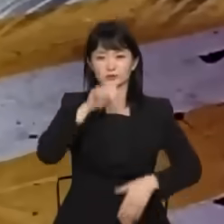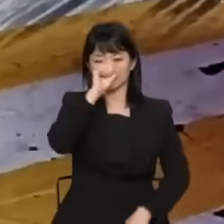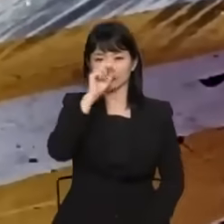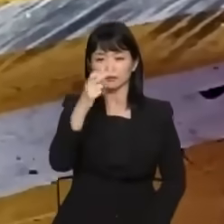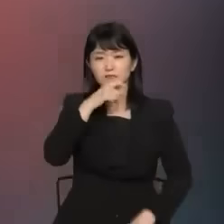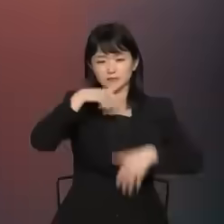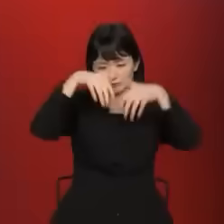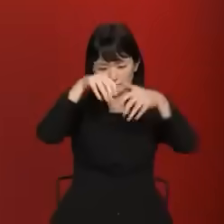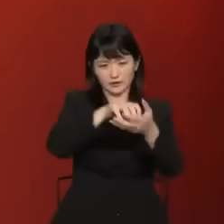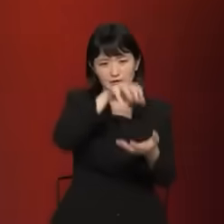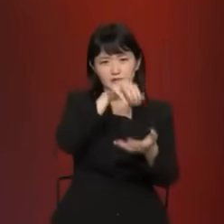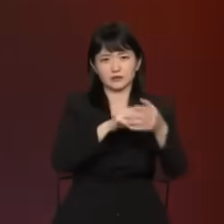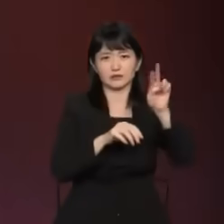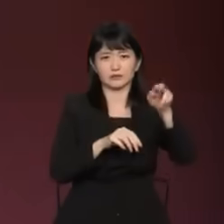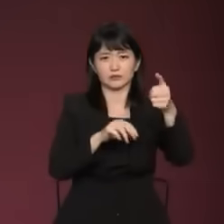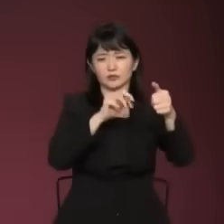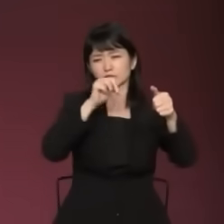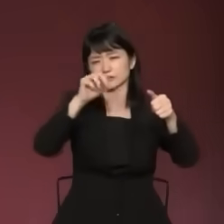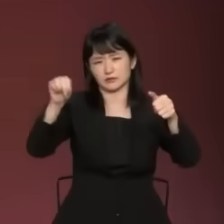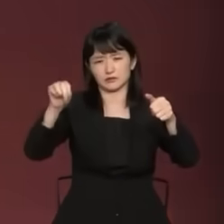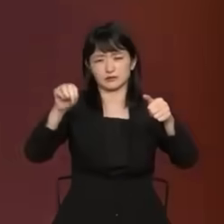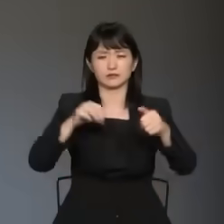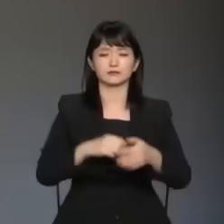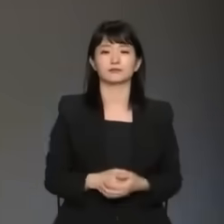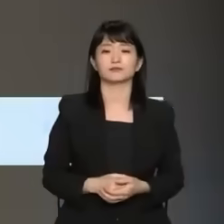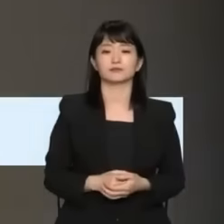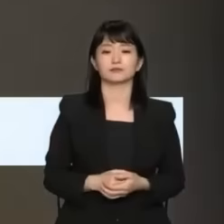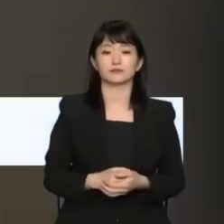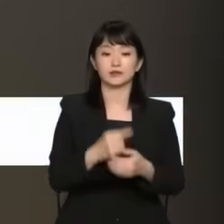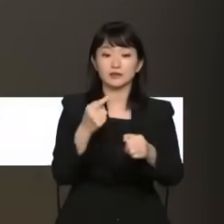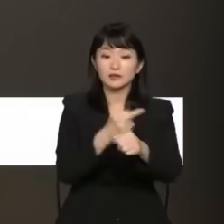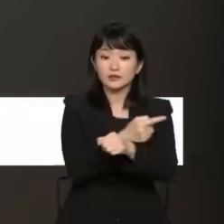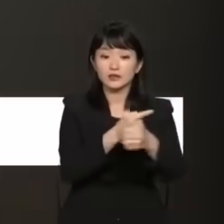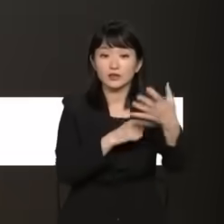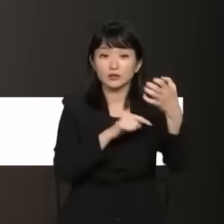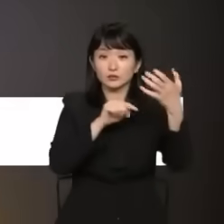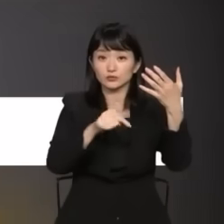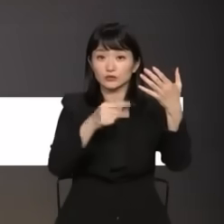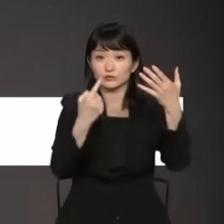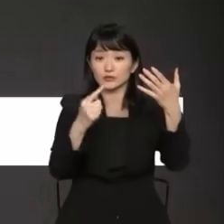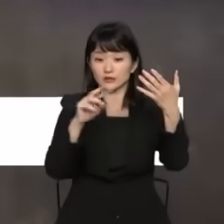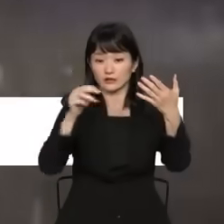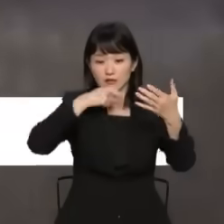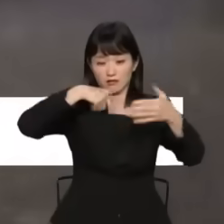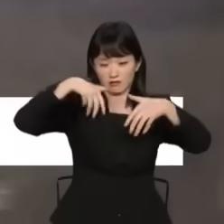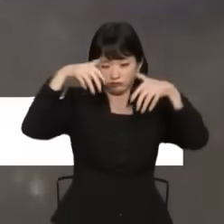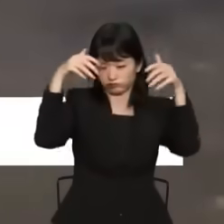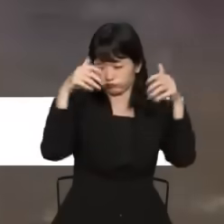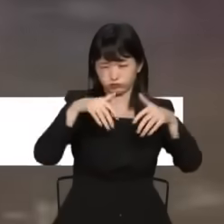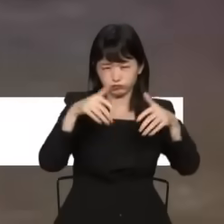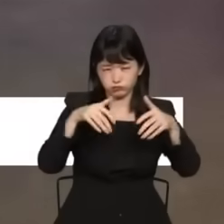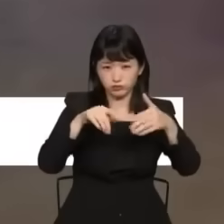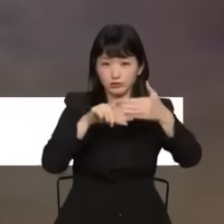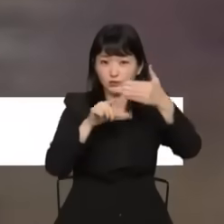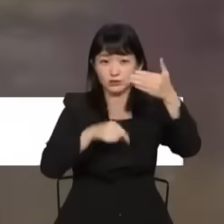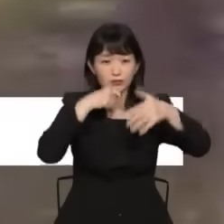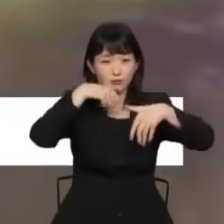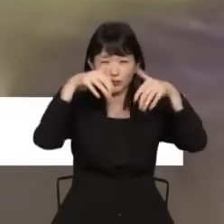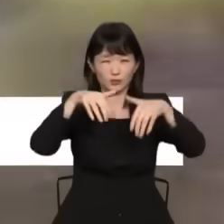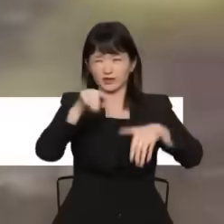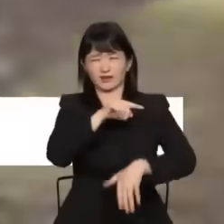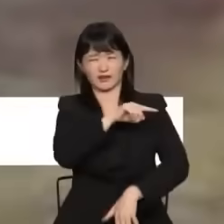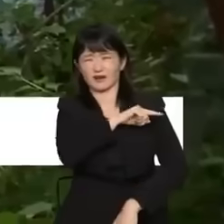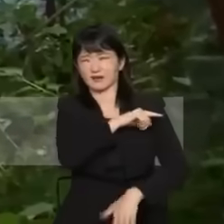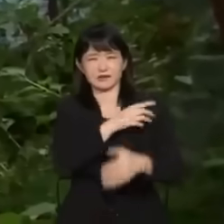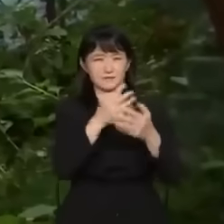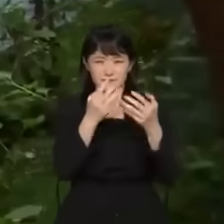비는 250mm가 넘습니다. 한때 시간당 99.1mm가 쏟아졌는데 9월에 내린 비로는